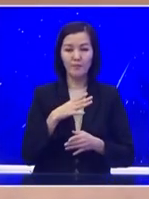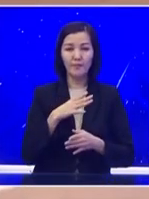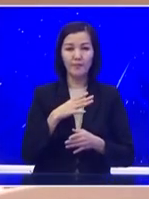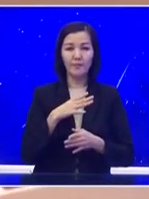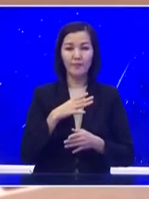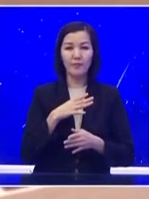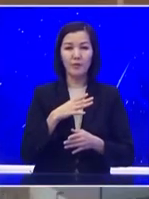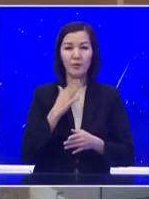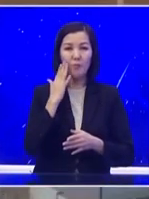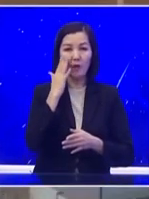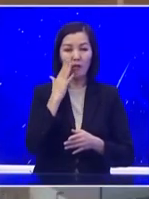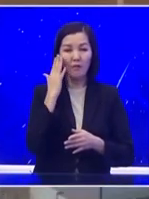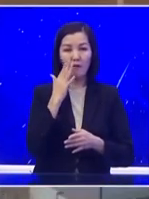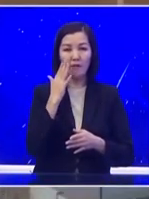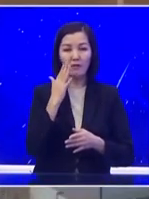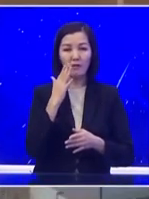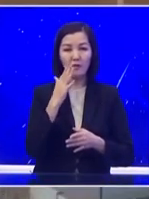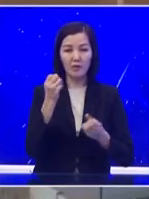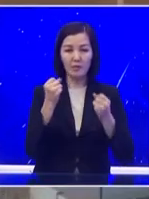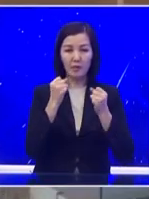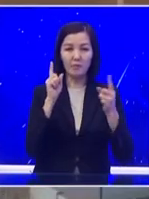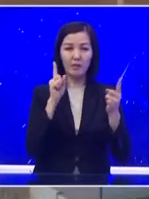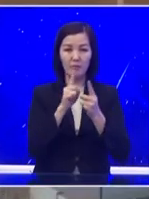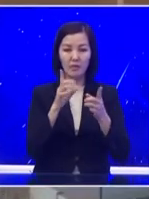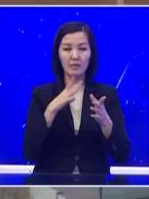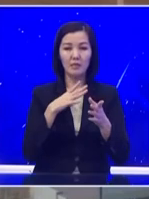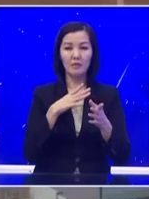Молдаван балуанмен күресім, жабық финалда өте жақсы спортшы.